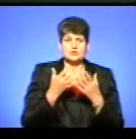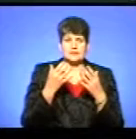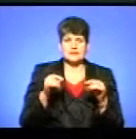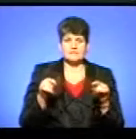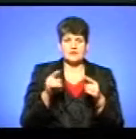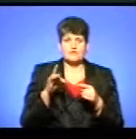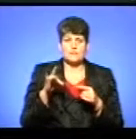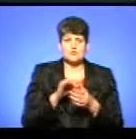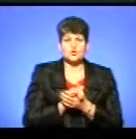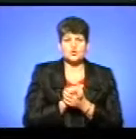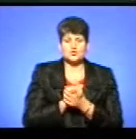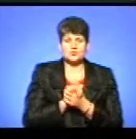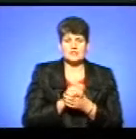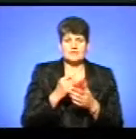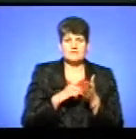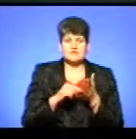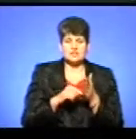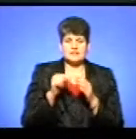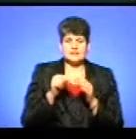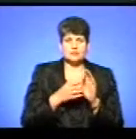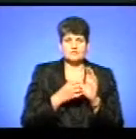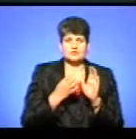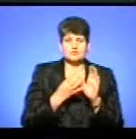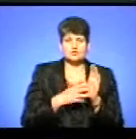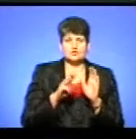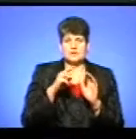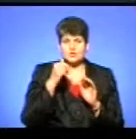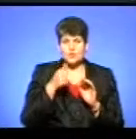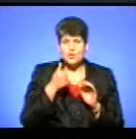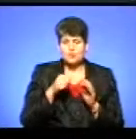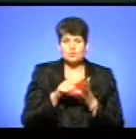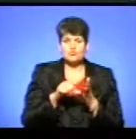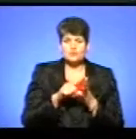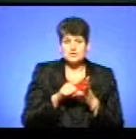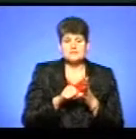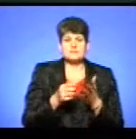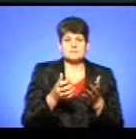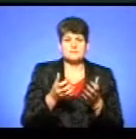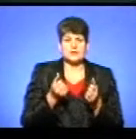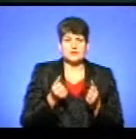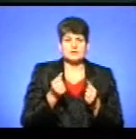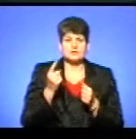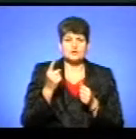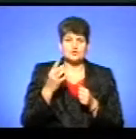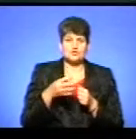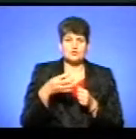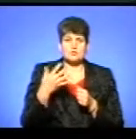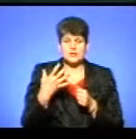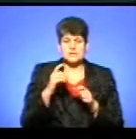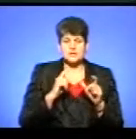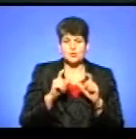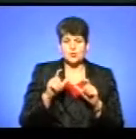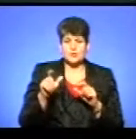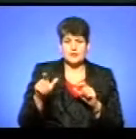Європейського Союзу, який відзначають з 1993 року. Участь у квесті взяли 45 студентів 9